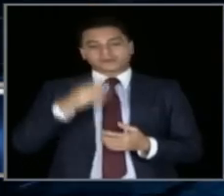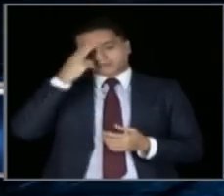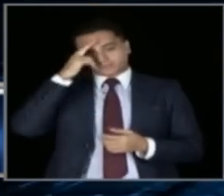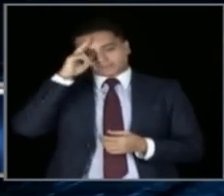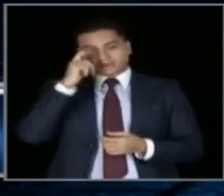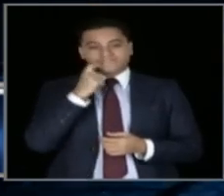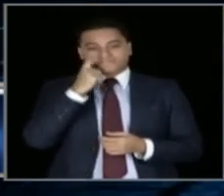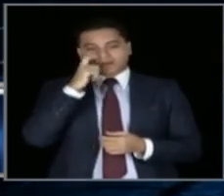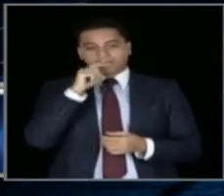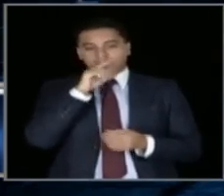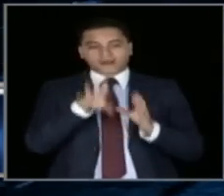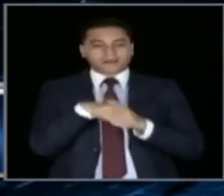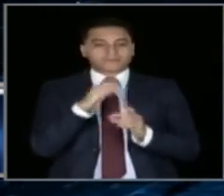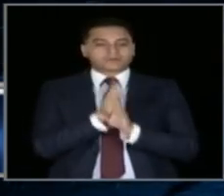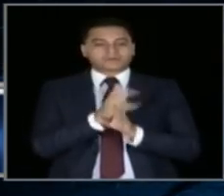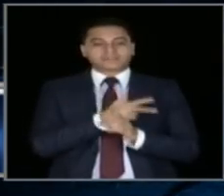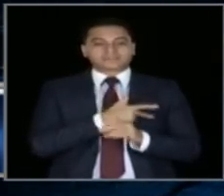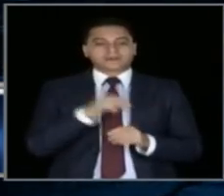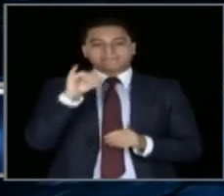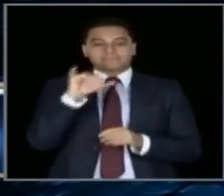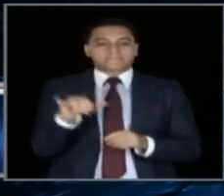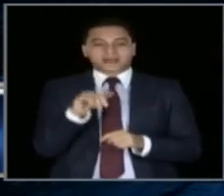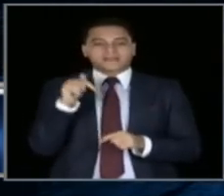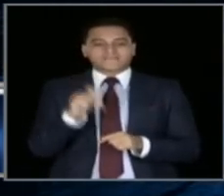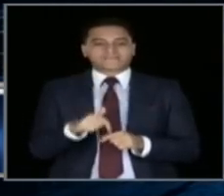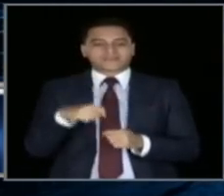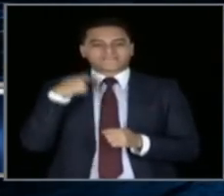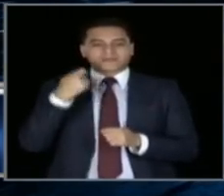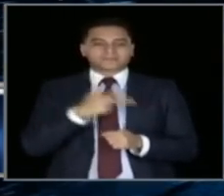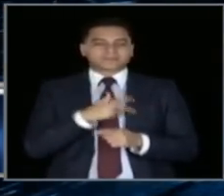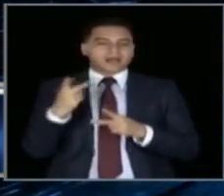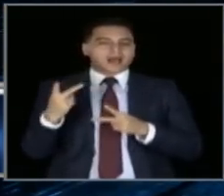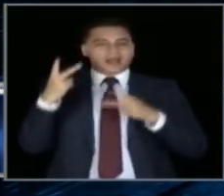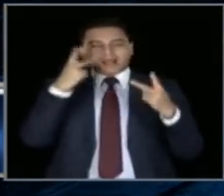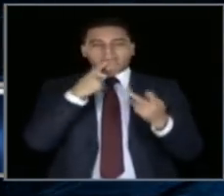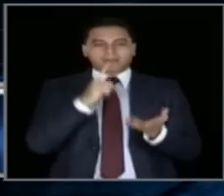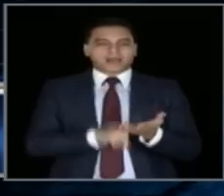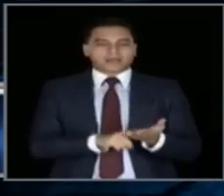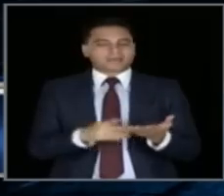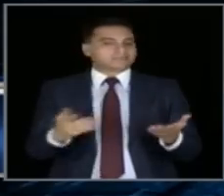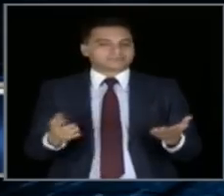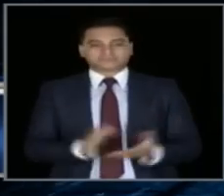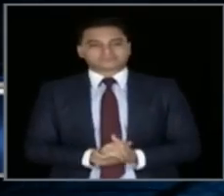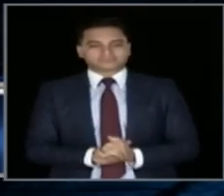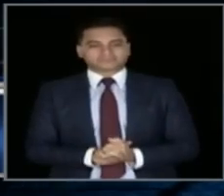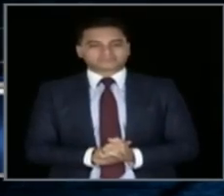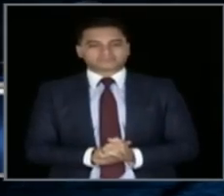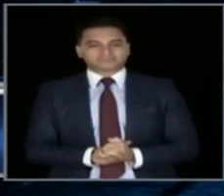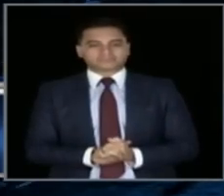من هي الفنانه التي قامت بدور مي في فيلم احلام حقيقيه؟